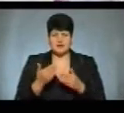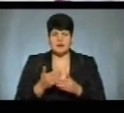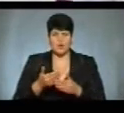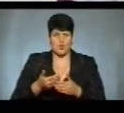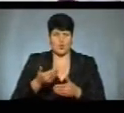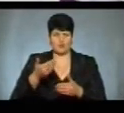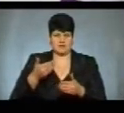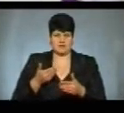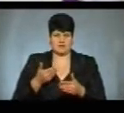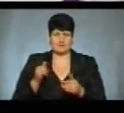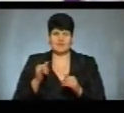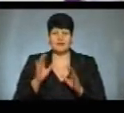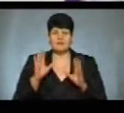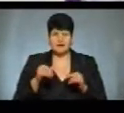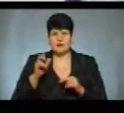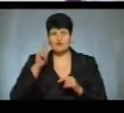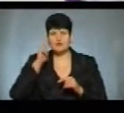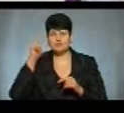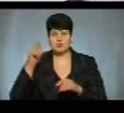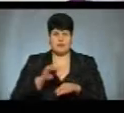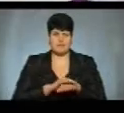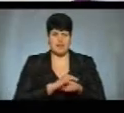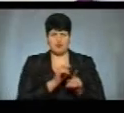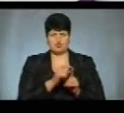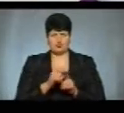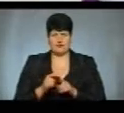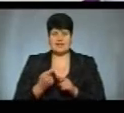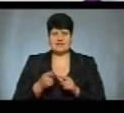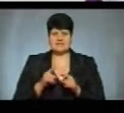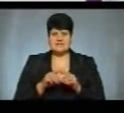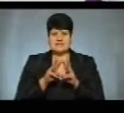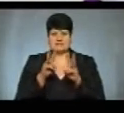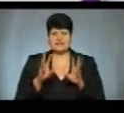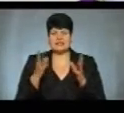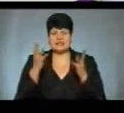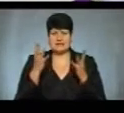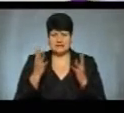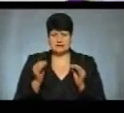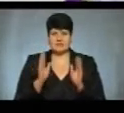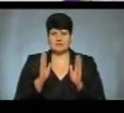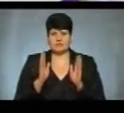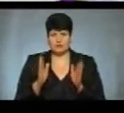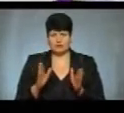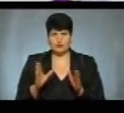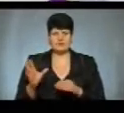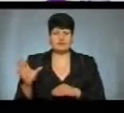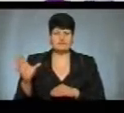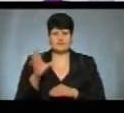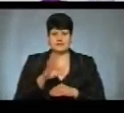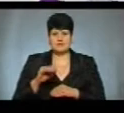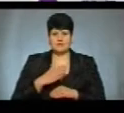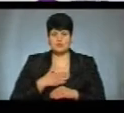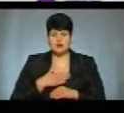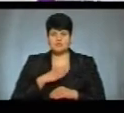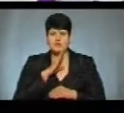назад. І нехай Господнє благословення у ці святі дні перебуває над всією нашою